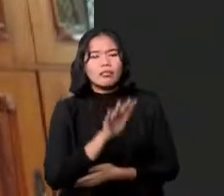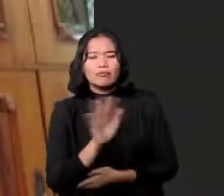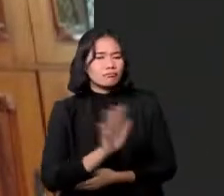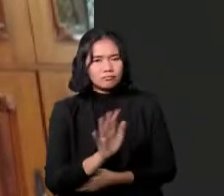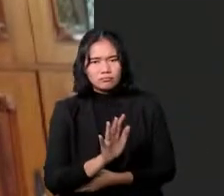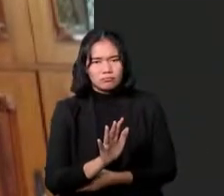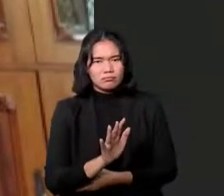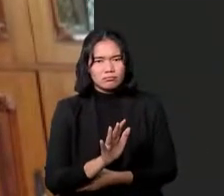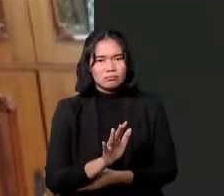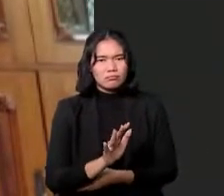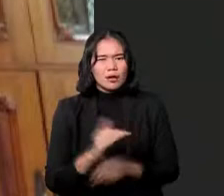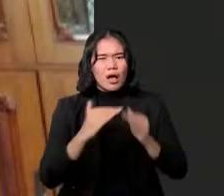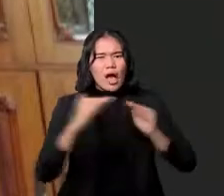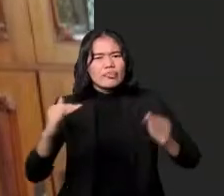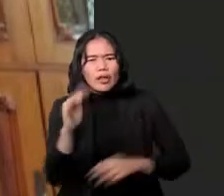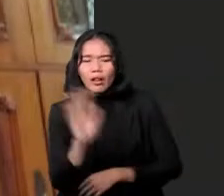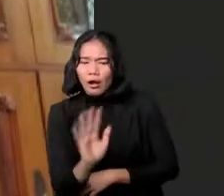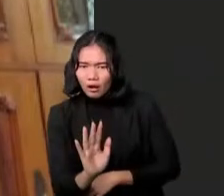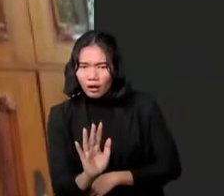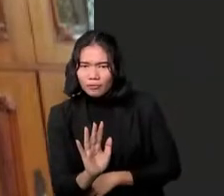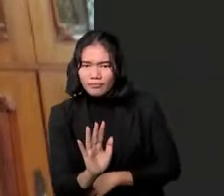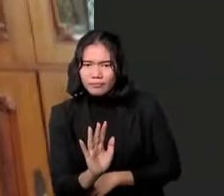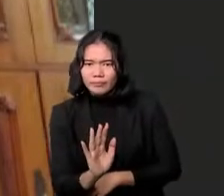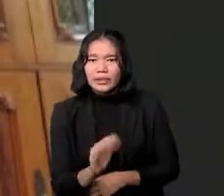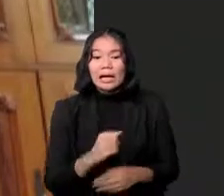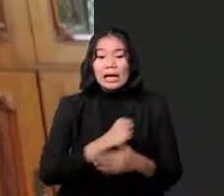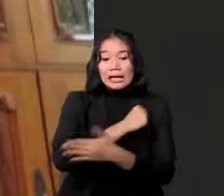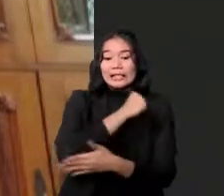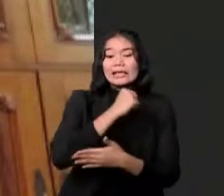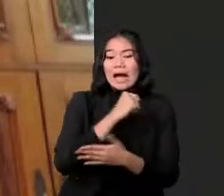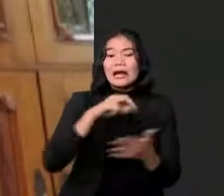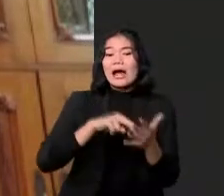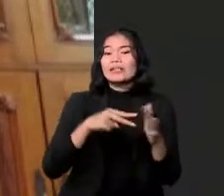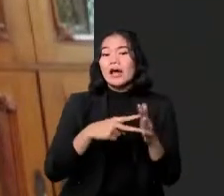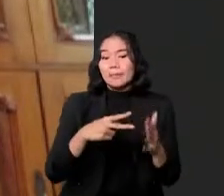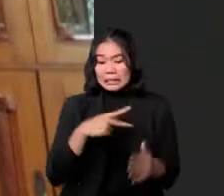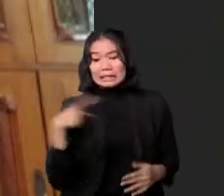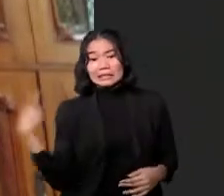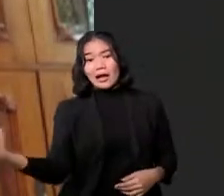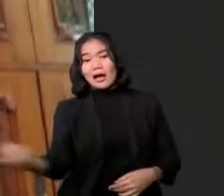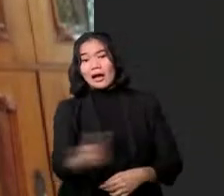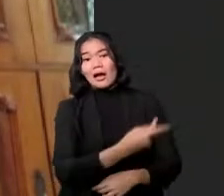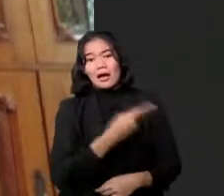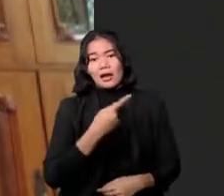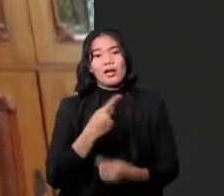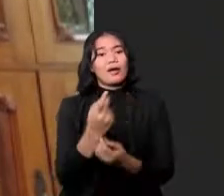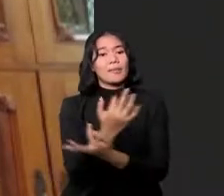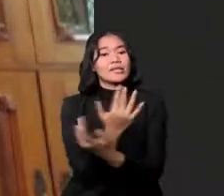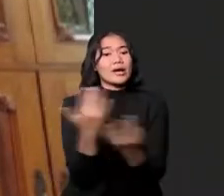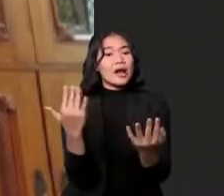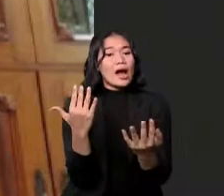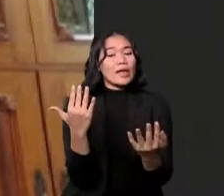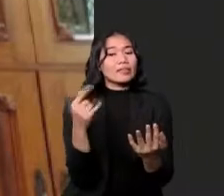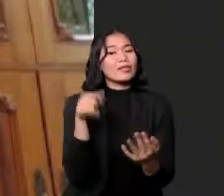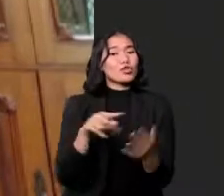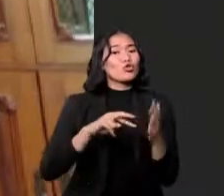tidak adil untuk menyalahkan negara dalam hal ini ya. Negara itu adalah kita. Kita adalah negara. Masyarakat, apakah